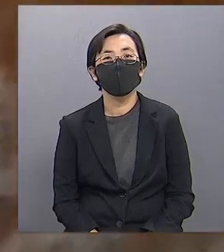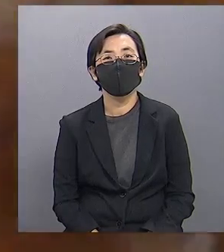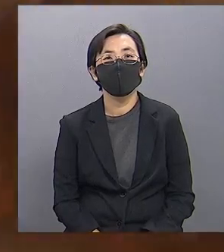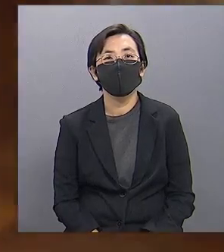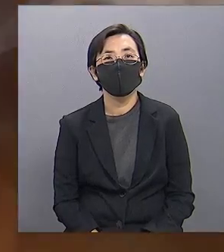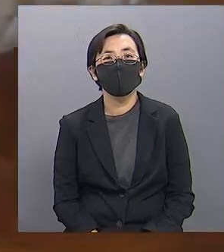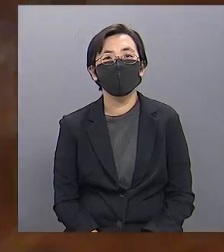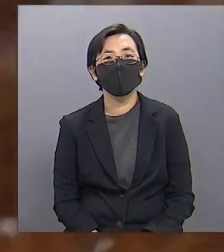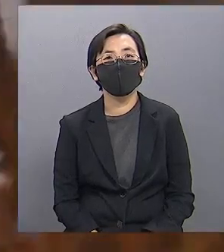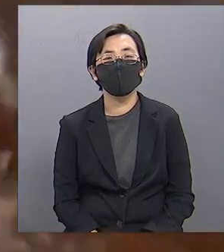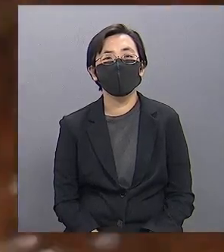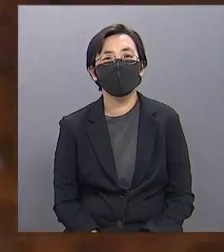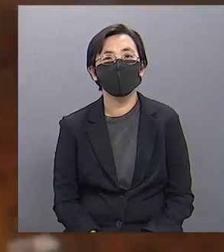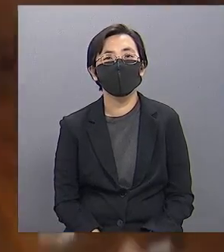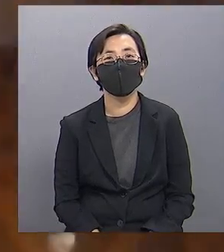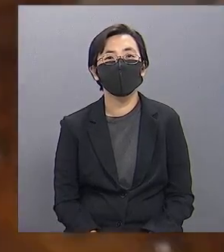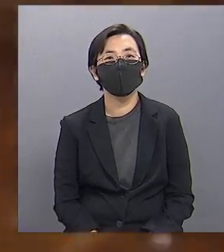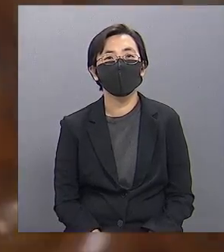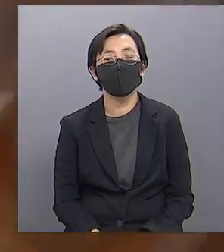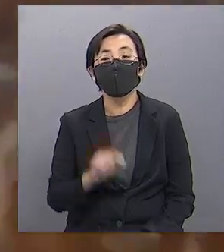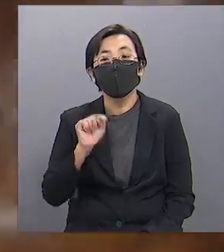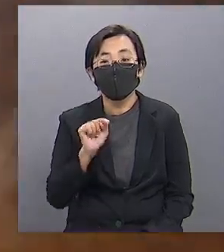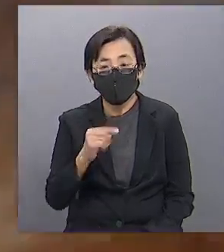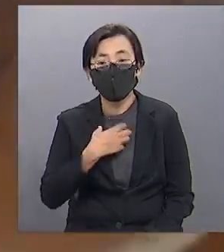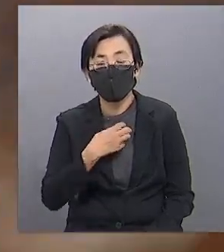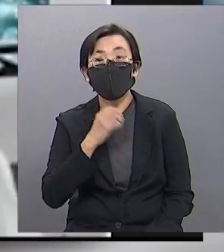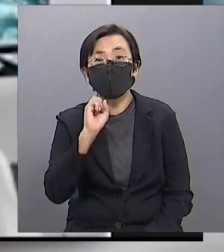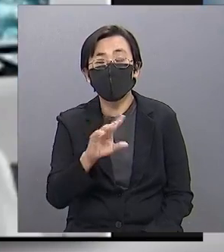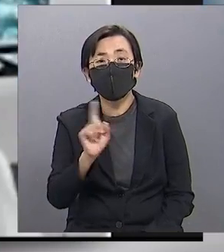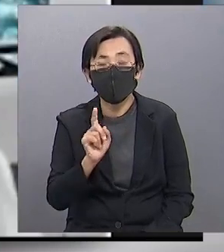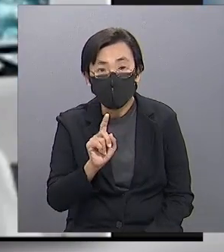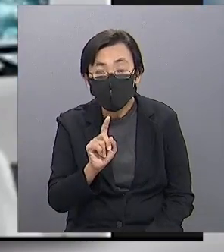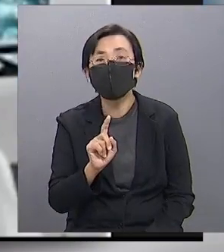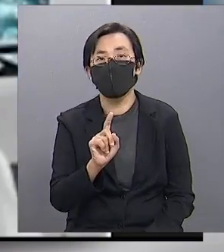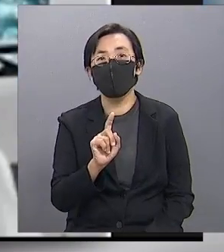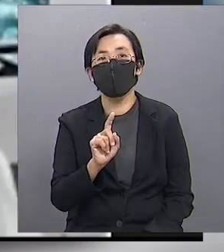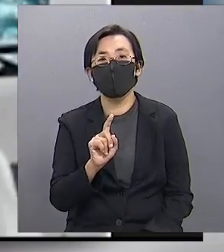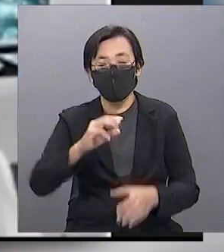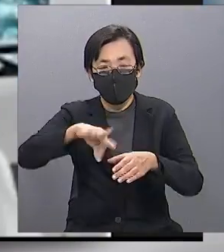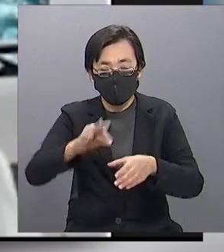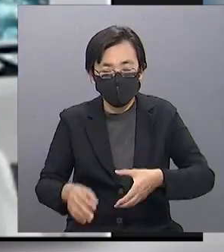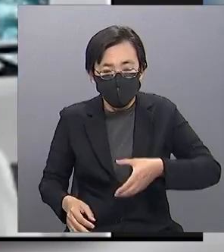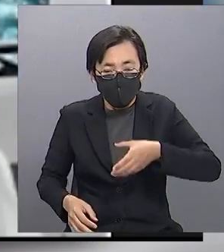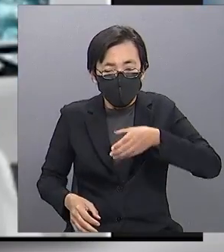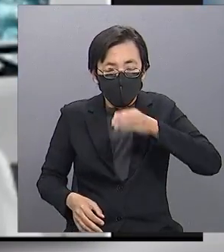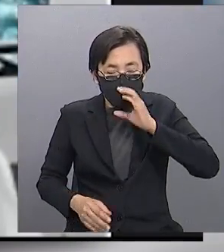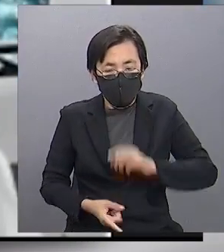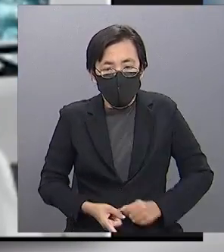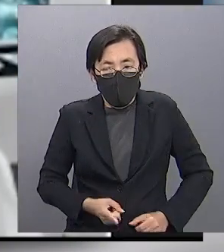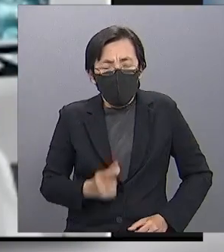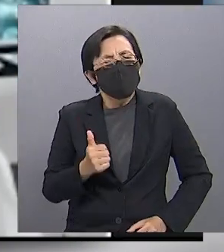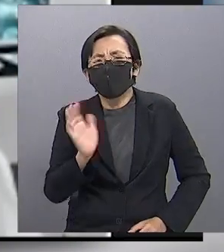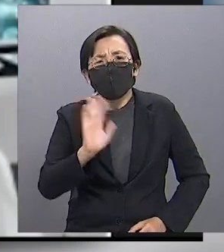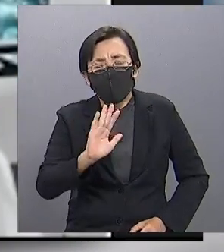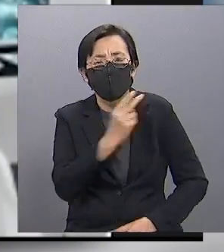คือประเด็นนี้นะคะก็อยากจะบอกว่ามันไม่ได้ช่วยเสริมสมรรถภาพทางเพศจริงๆมันต้องเข้ากระบวนการรักษาแล้วแพทย์ต้องพูดคุ